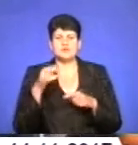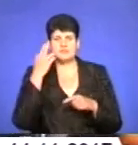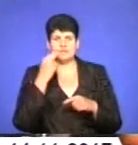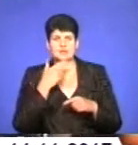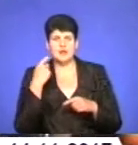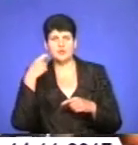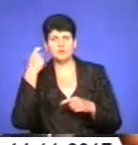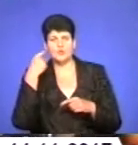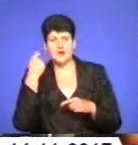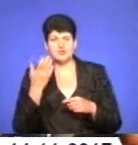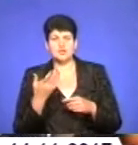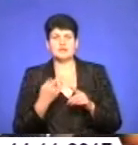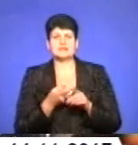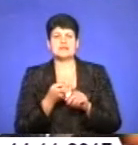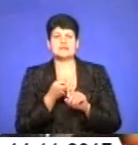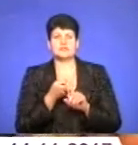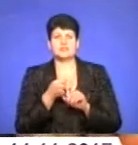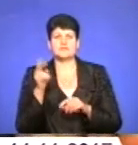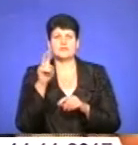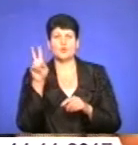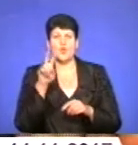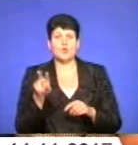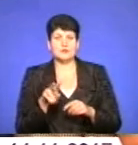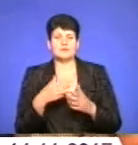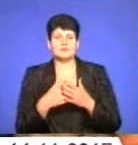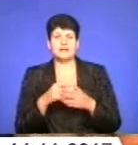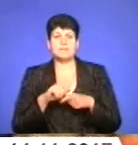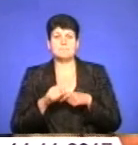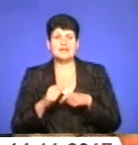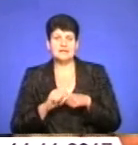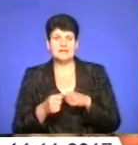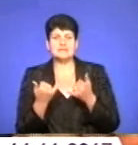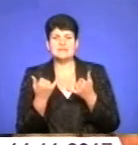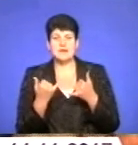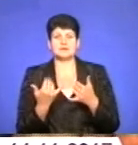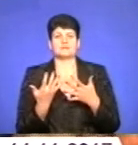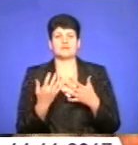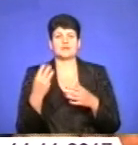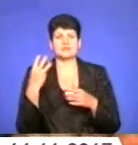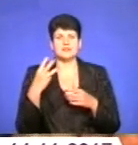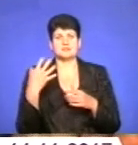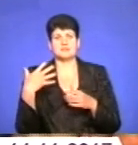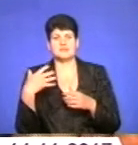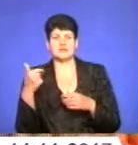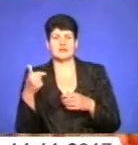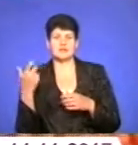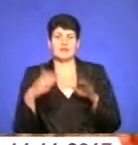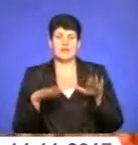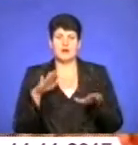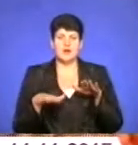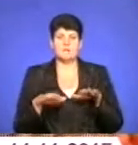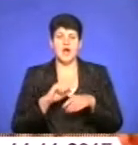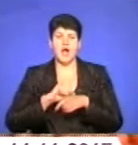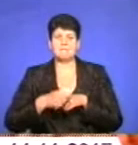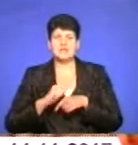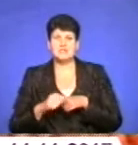ціна залежить від курсу долара, кажуть продавці. До прикладу, мандарини зараз вартують від 30 до 50 гривень за кілограм, апельсини в